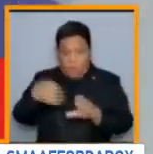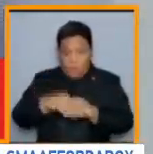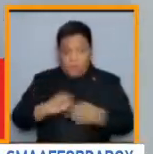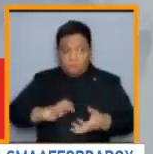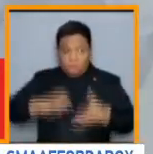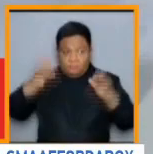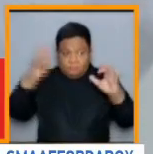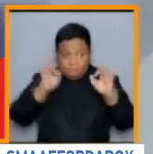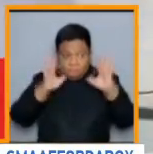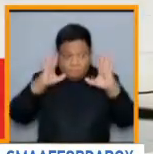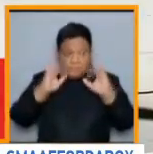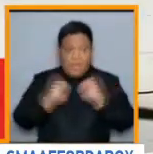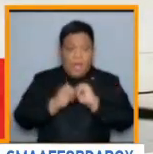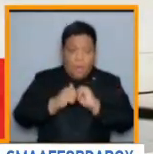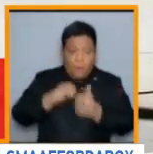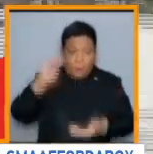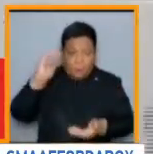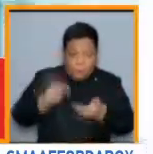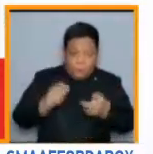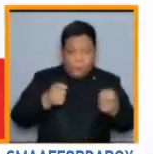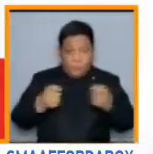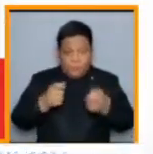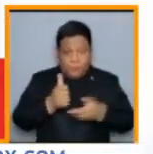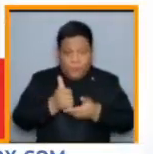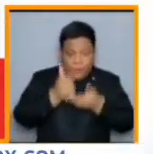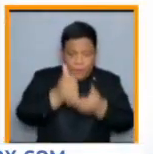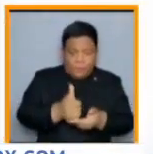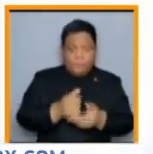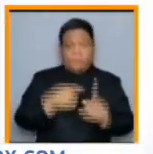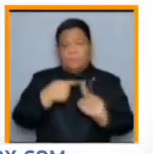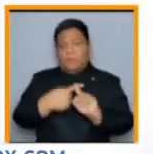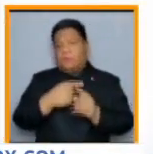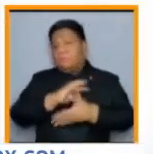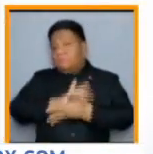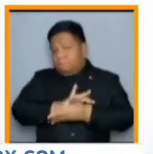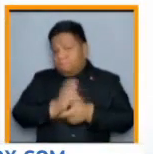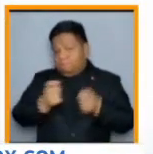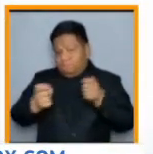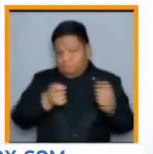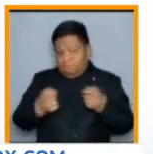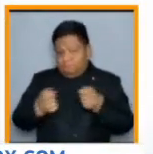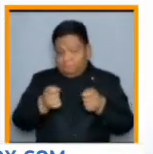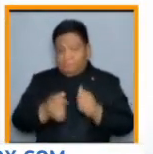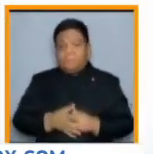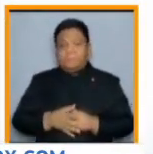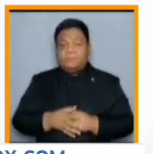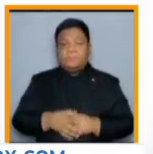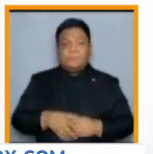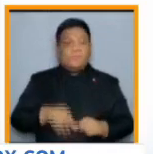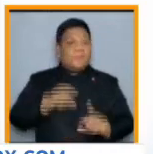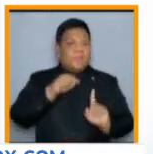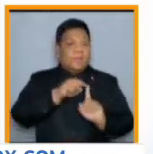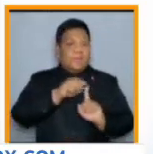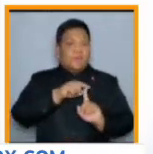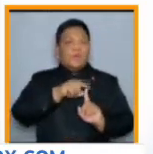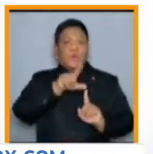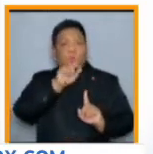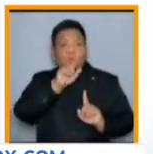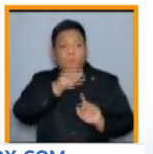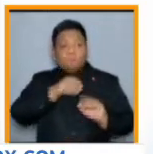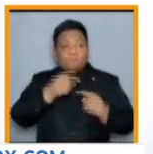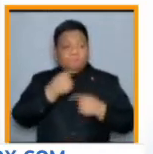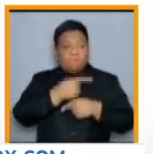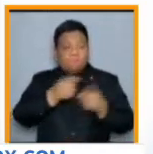rehabilitation, maging ang pagtugon sa COVID-19. Sa isang tweet, inanunsyo ni Robredo na sa mga nangangailangang magkonsulta sa